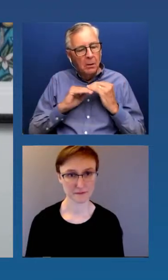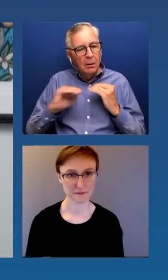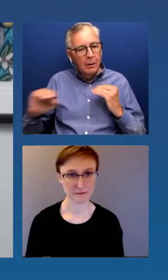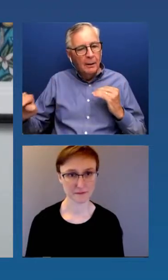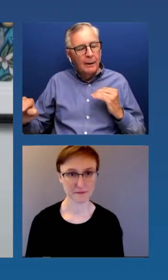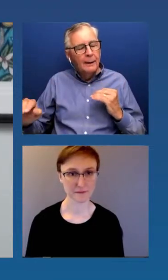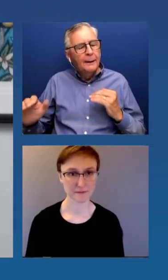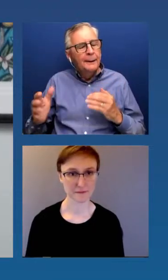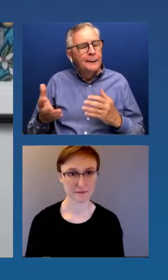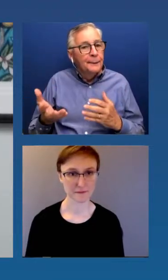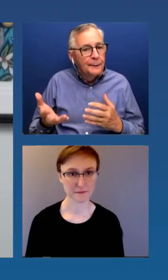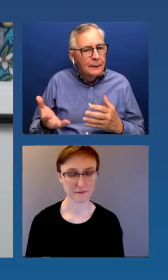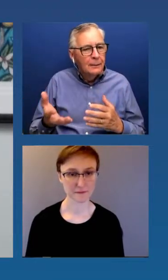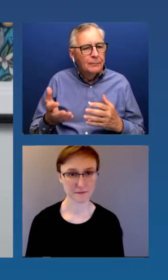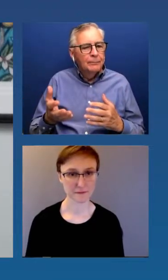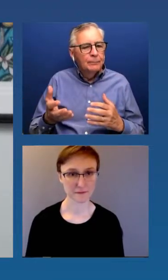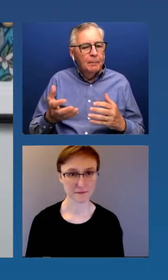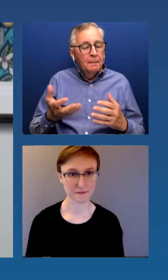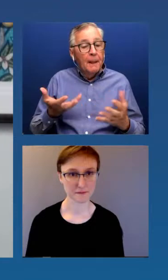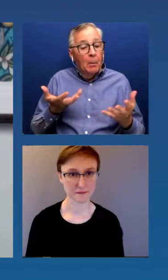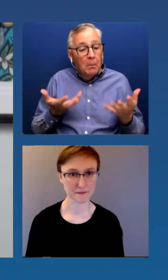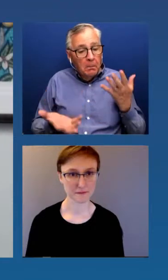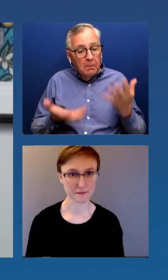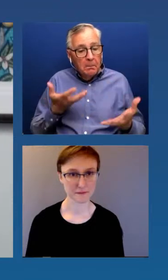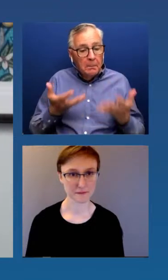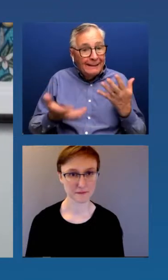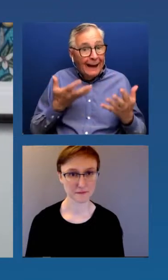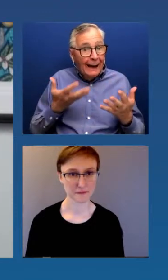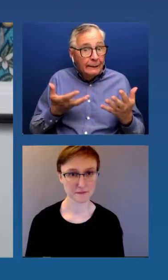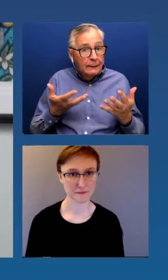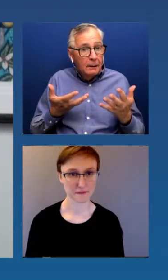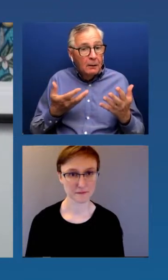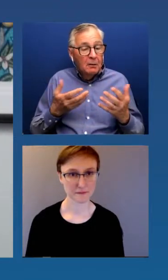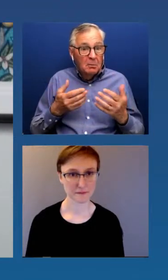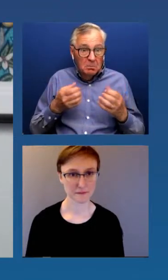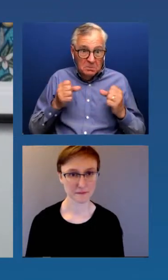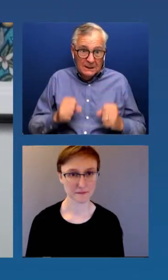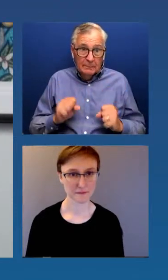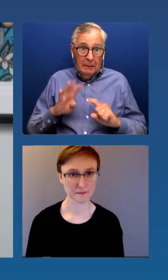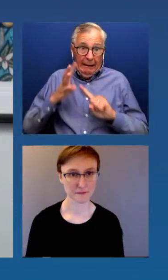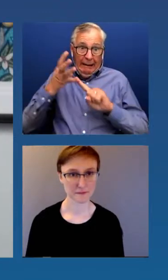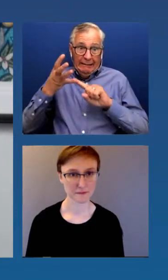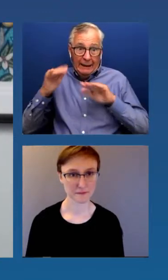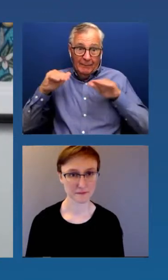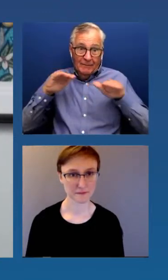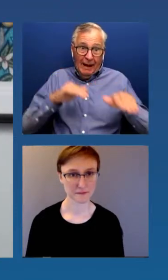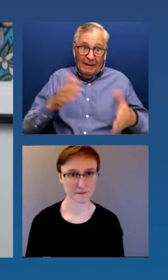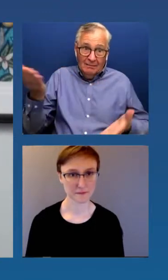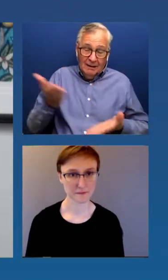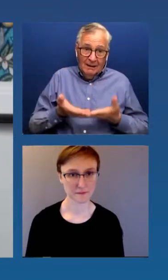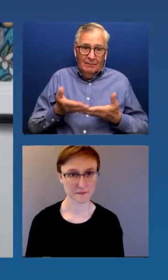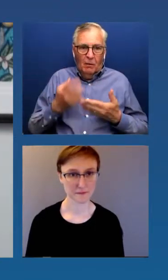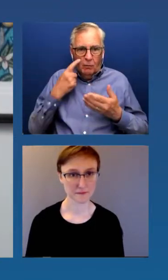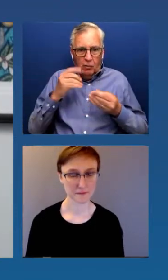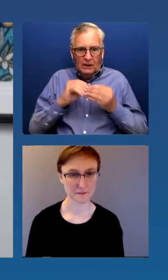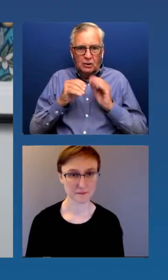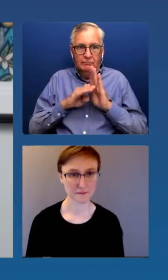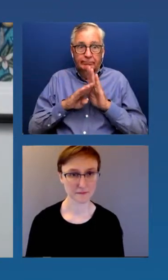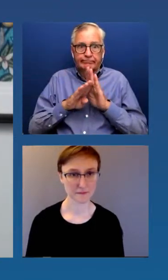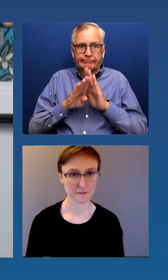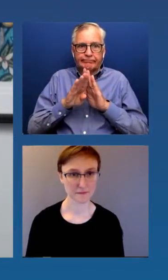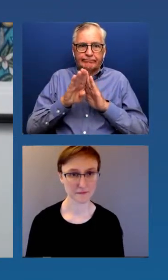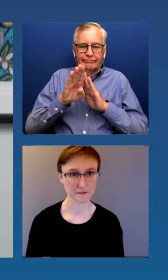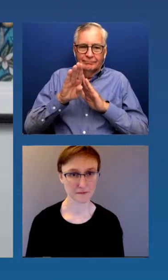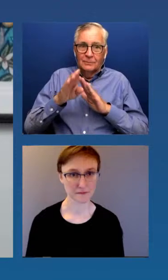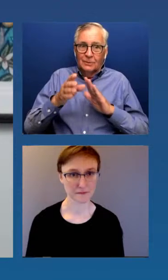mais on s'attend un peu tous à ce qu'une quatrième vague arrive. Donc, puis on voit les chiffres augmenter